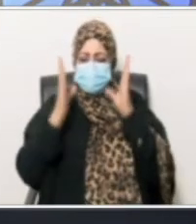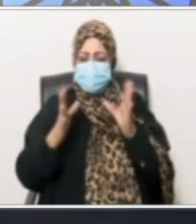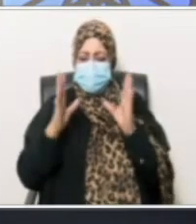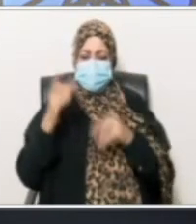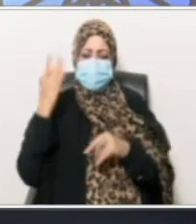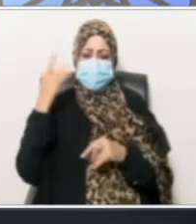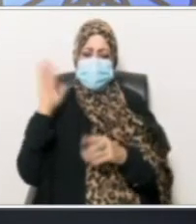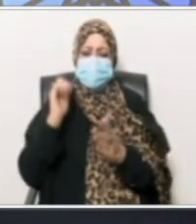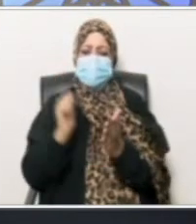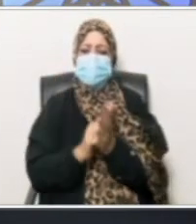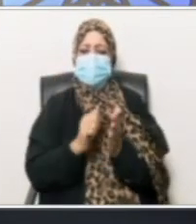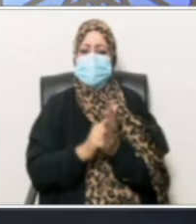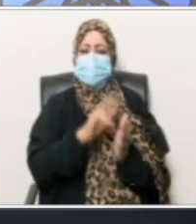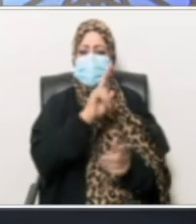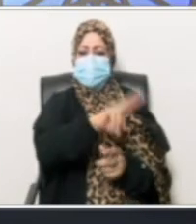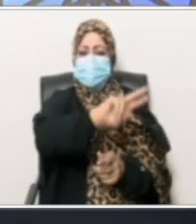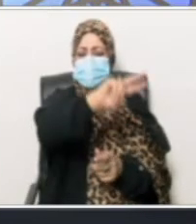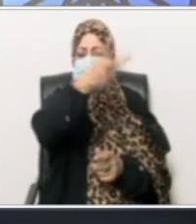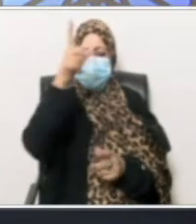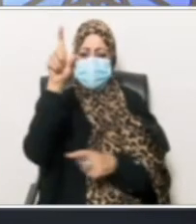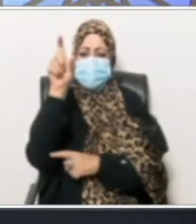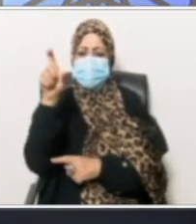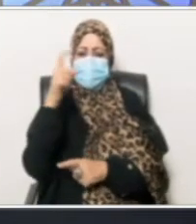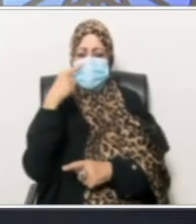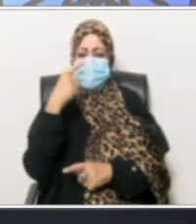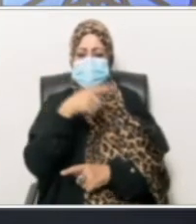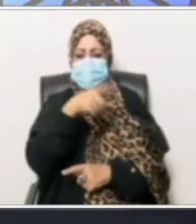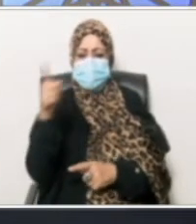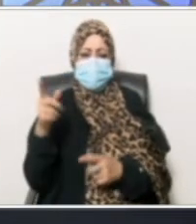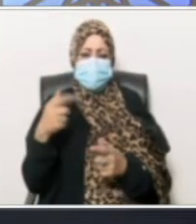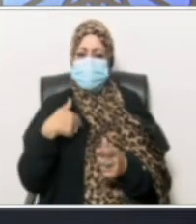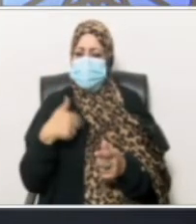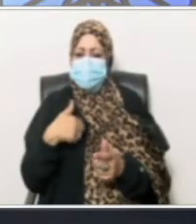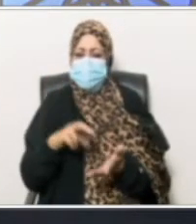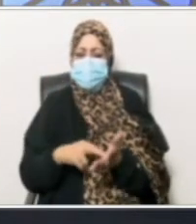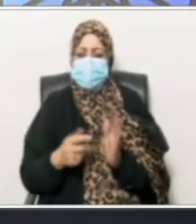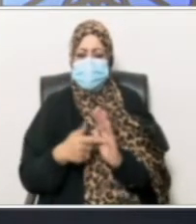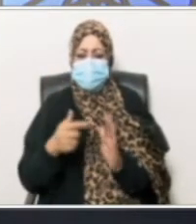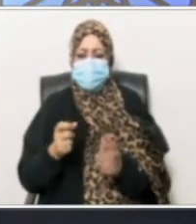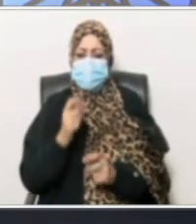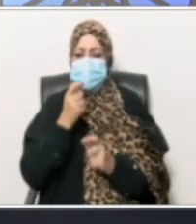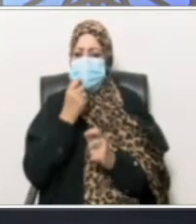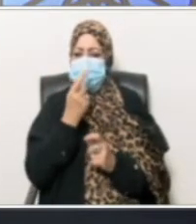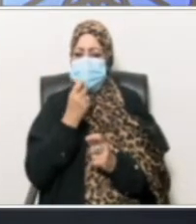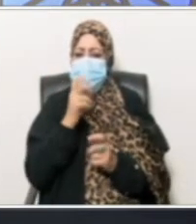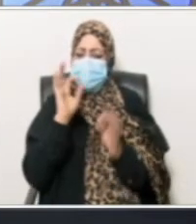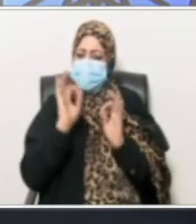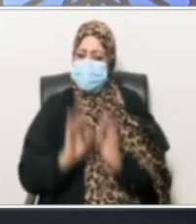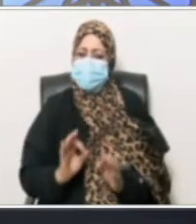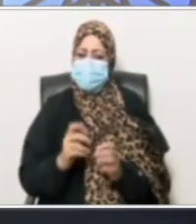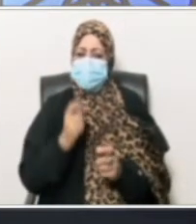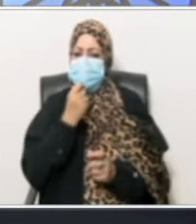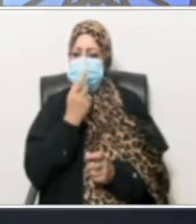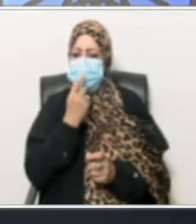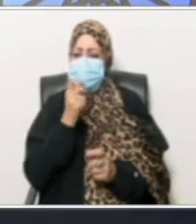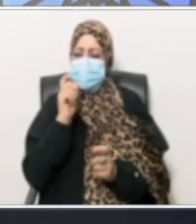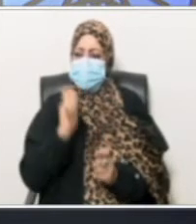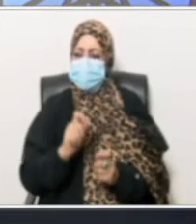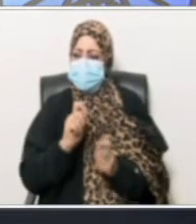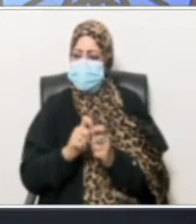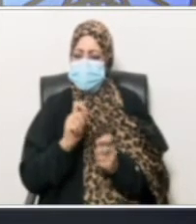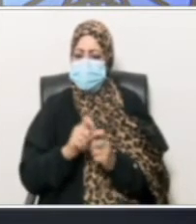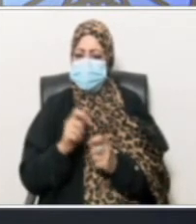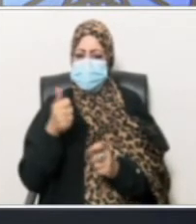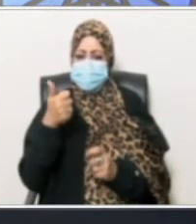إيش ندير مثلا بفتوى صريحة؟ لا اللي ندير فيها لا توا. يا أبو علاء، يا أبو علاء كان من قبلك الأخ أبو أحمد